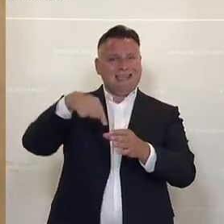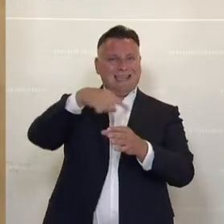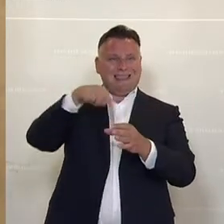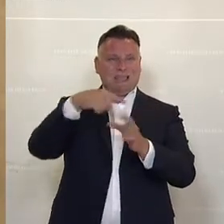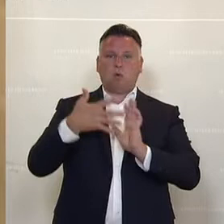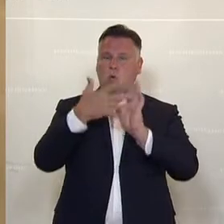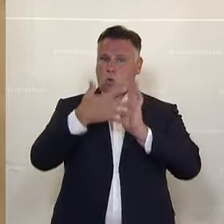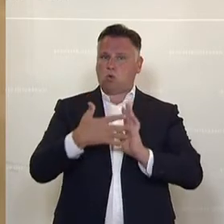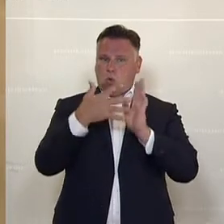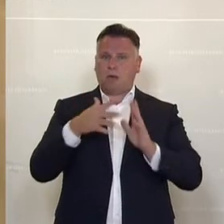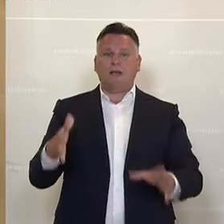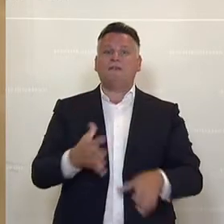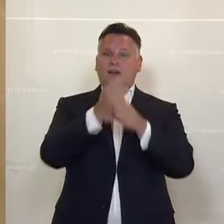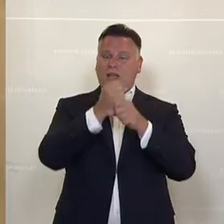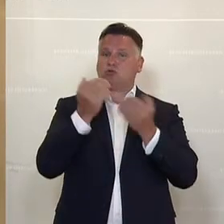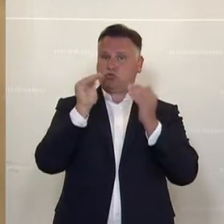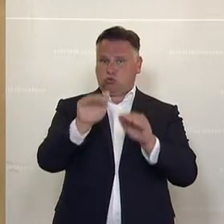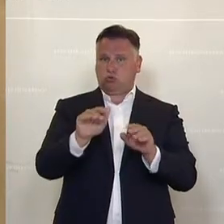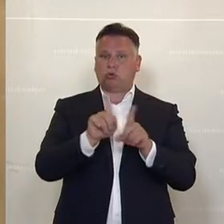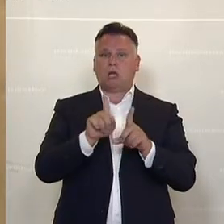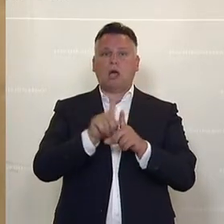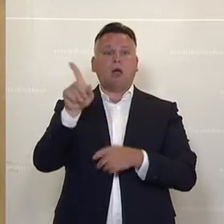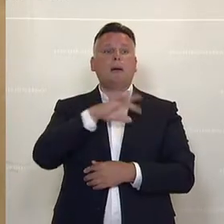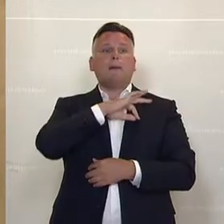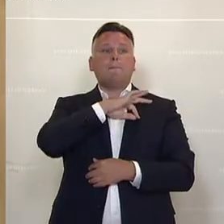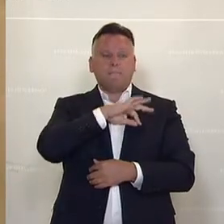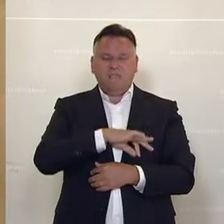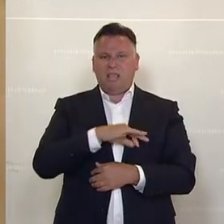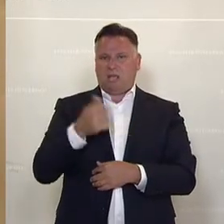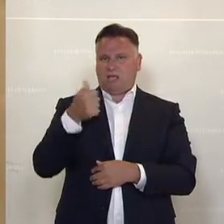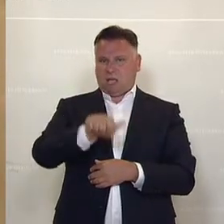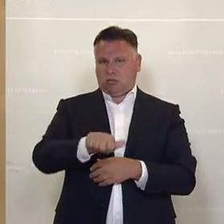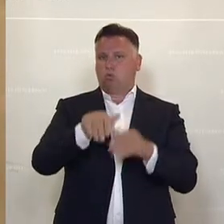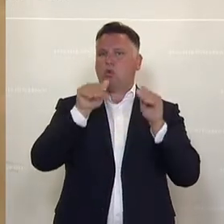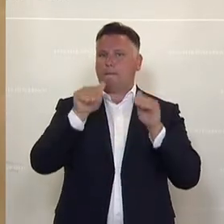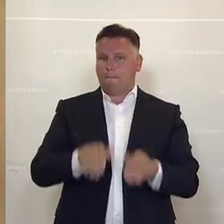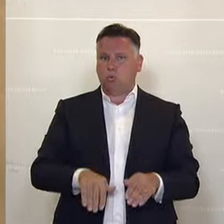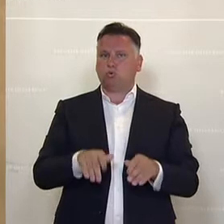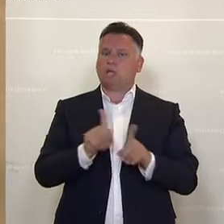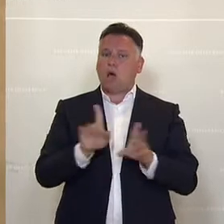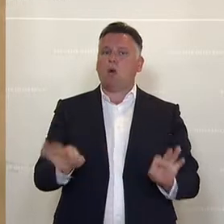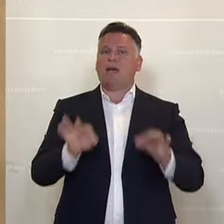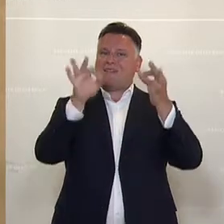der Tätigkeit des Verfassungsschutzes durch eine verpflichtende Einführung von entsprechenden